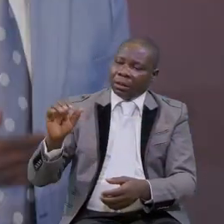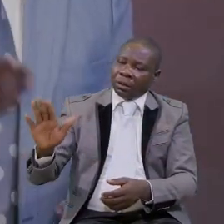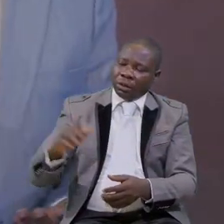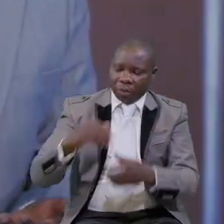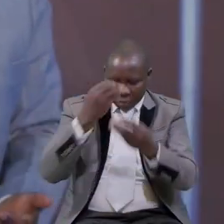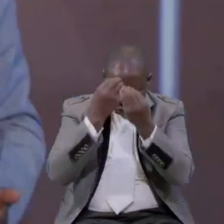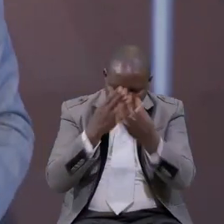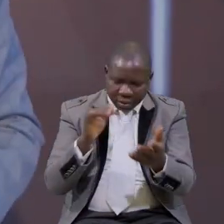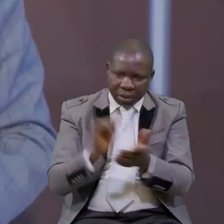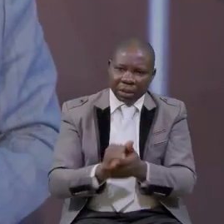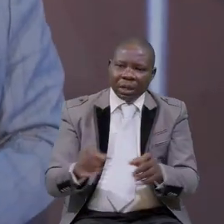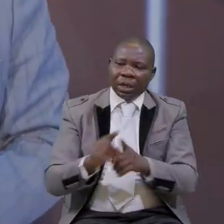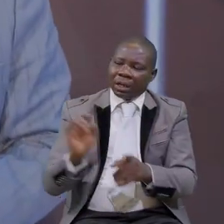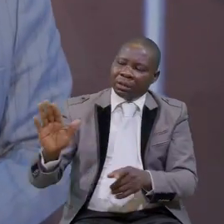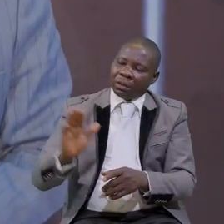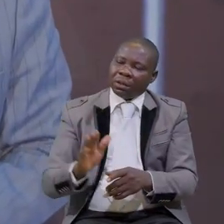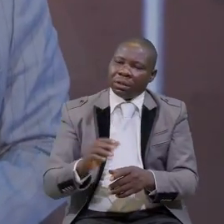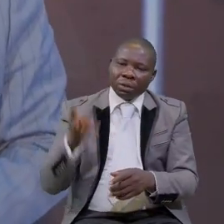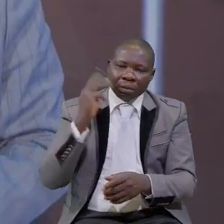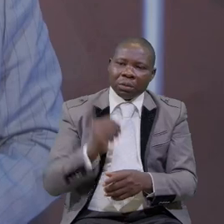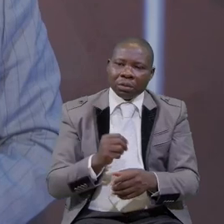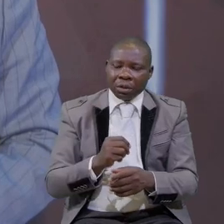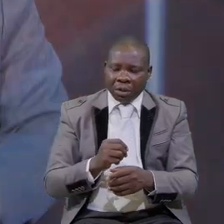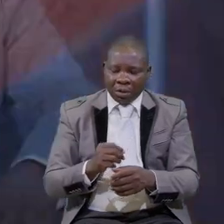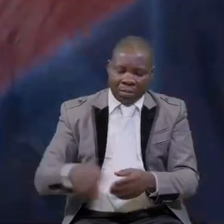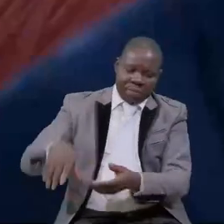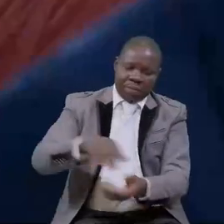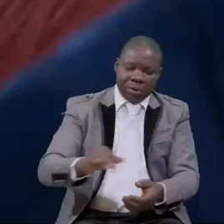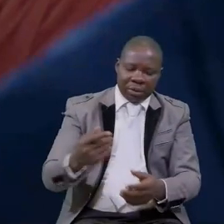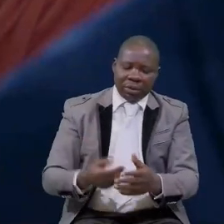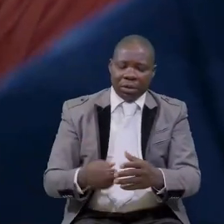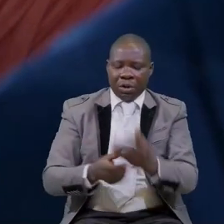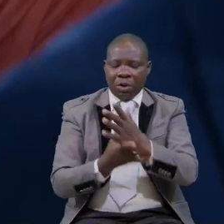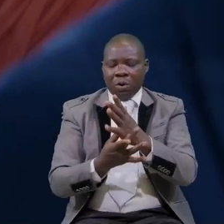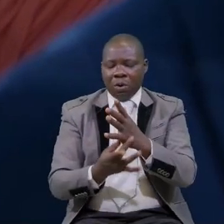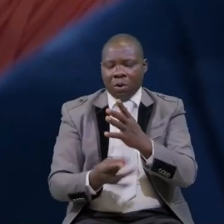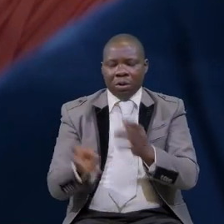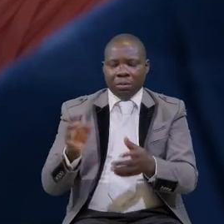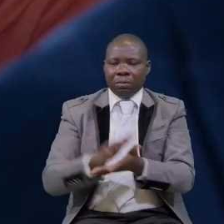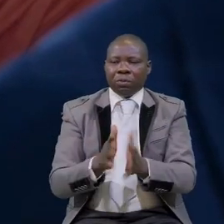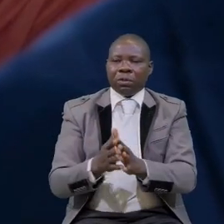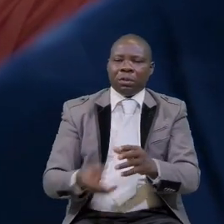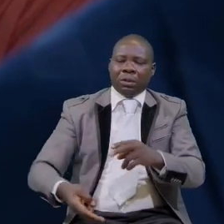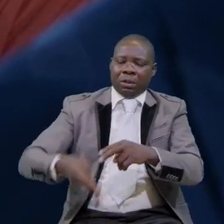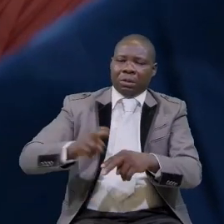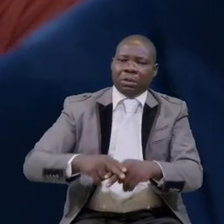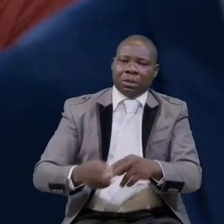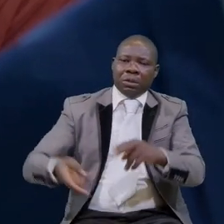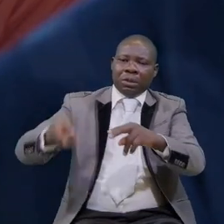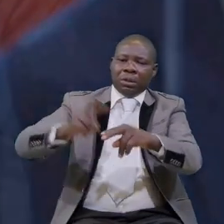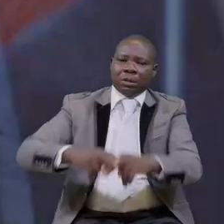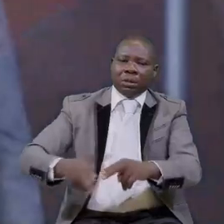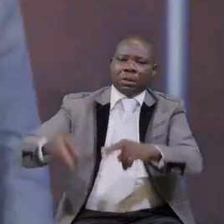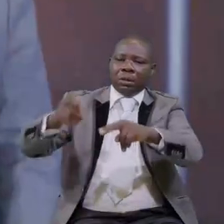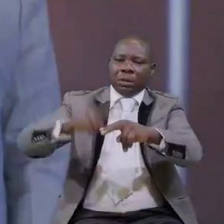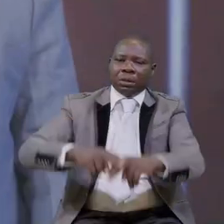comme elle versait, l'huile augmentait. Elle versait. l'huile